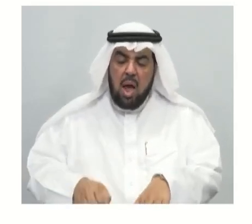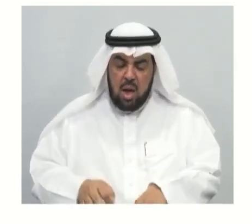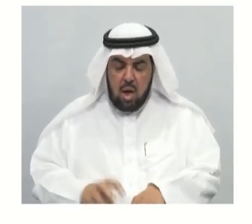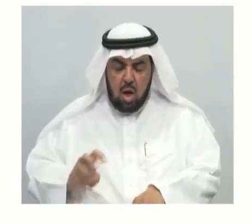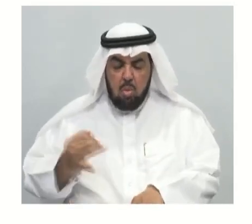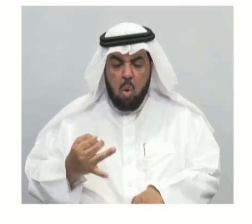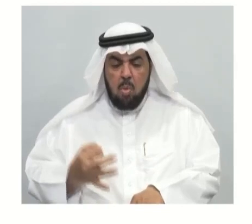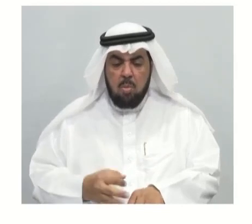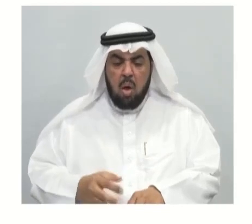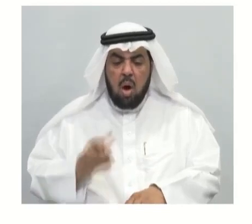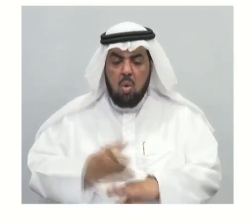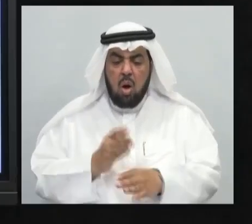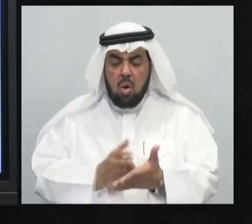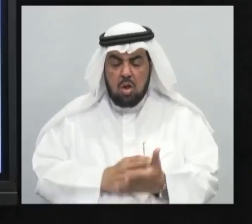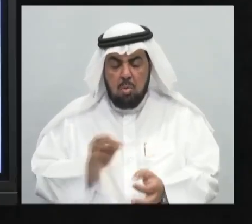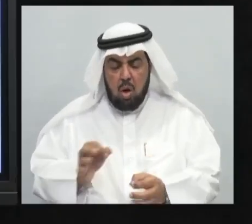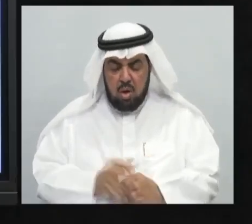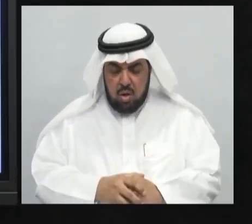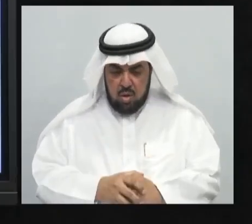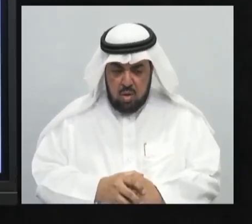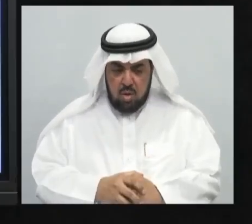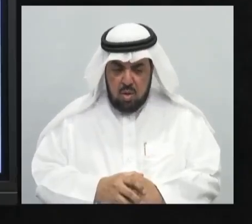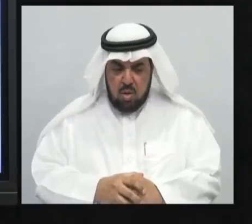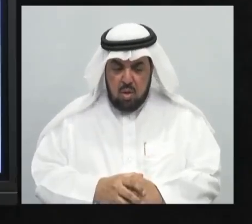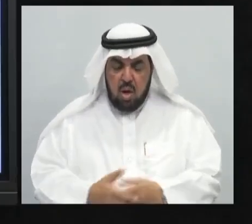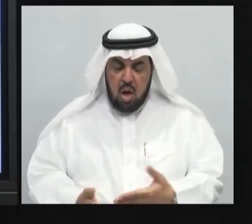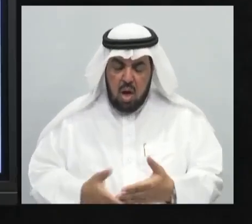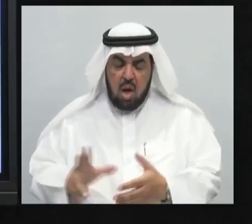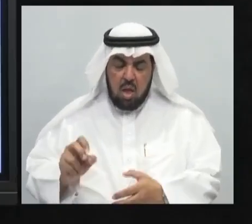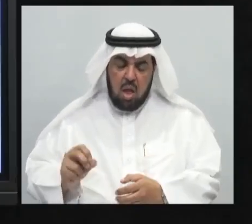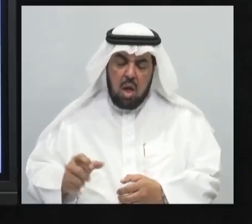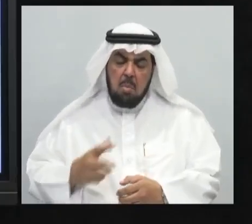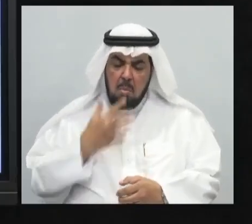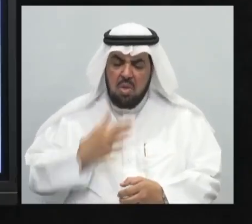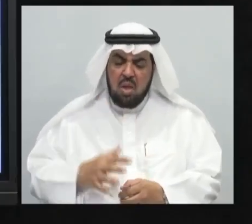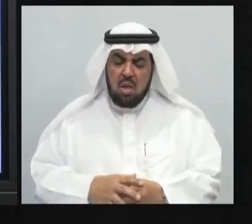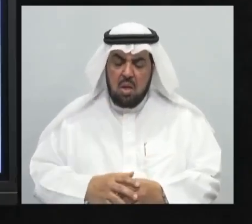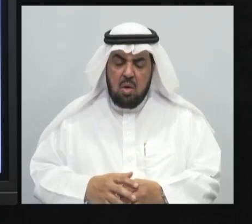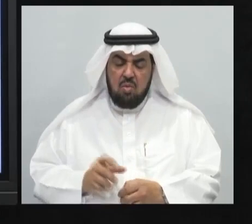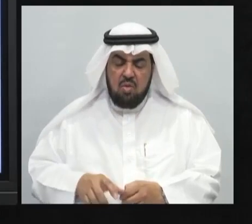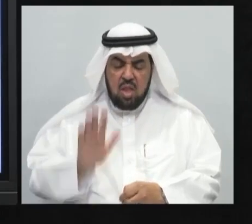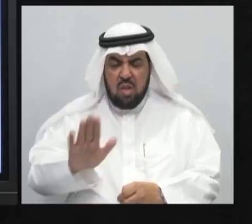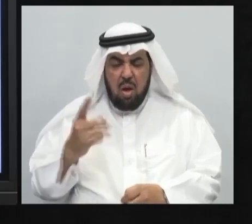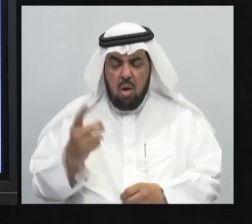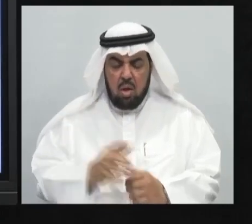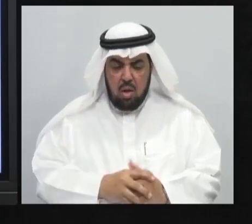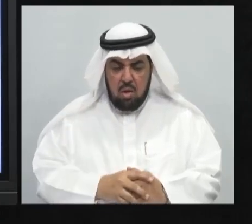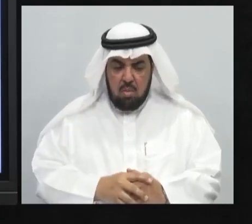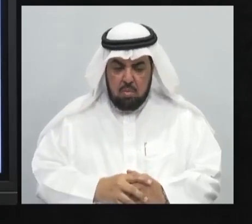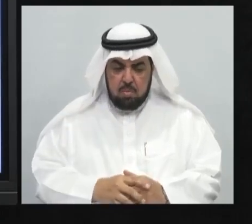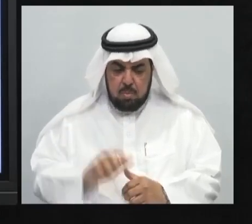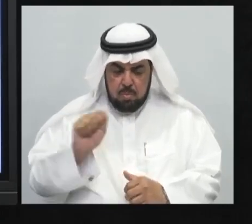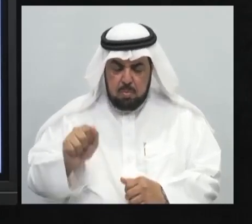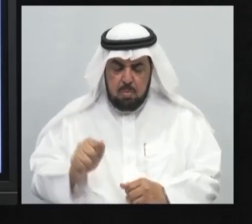لمهمه او لقسم معين قلنا تقارير التقدم هي تقارير بسيطه جدا يمكن وضعها في صفحه واحده لانها